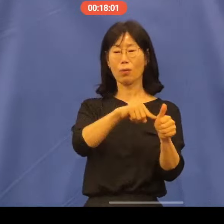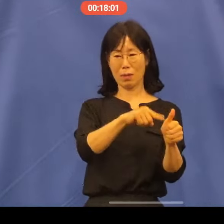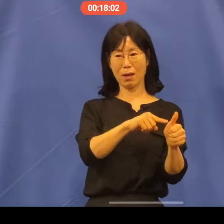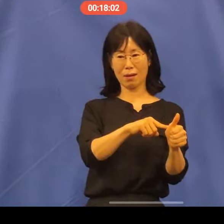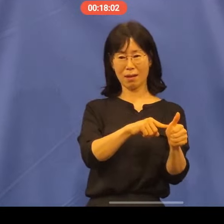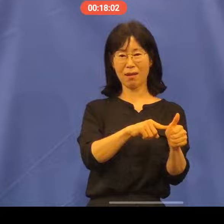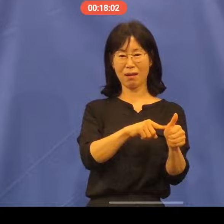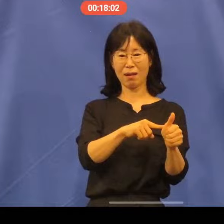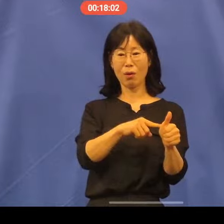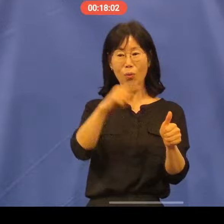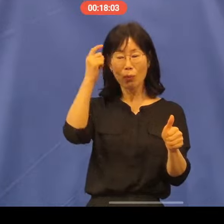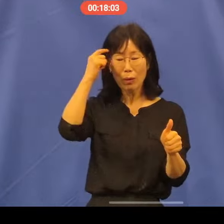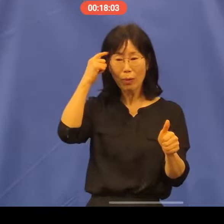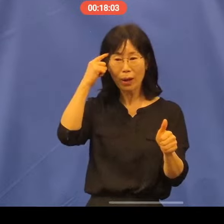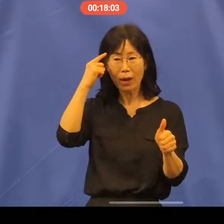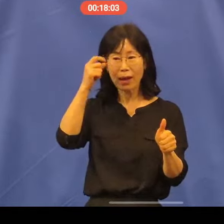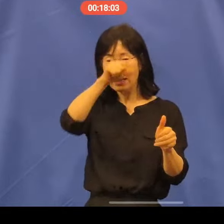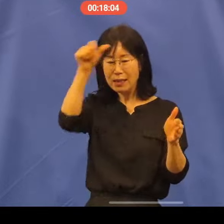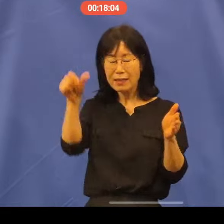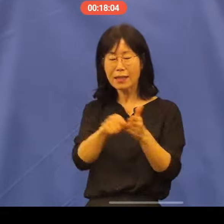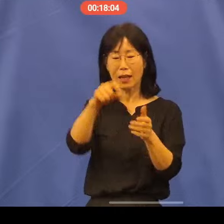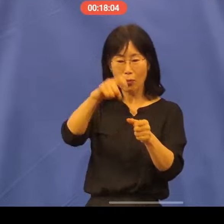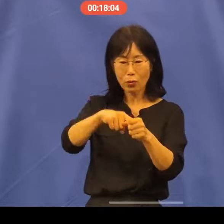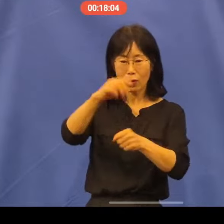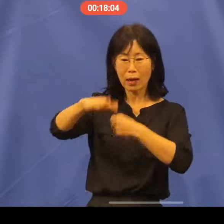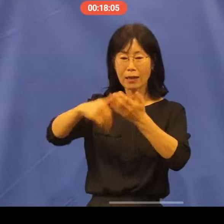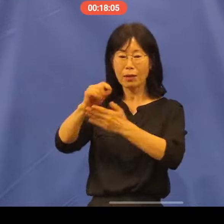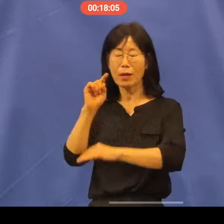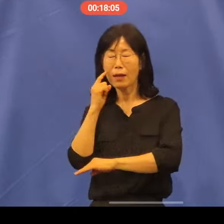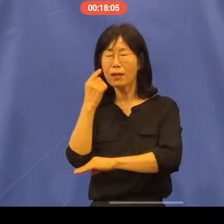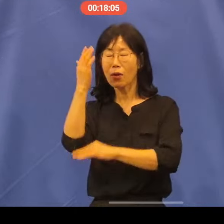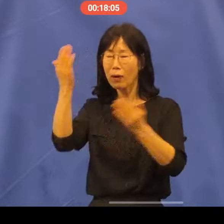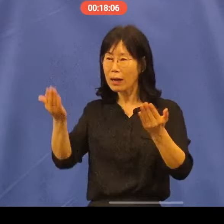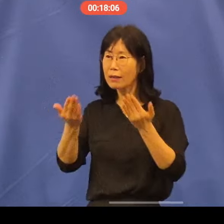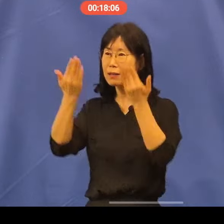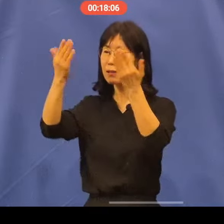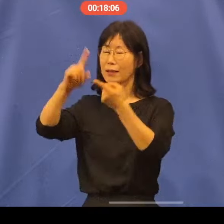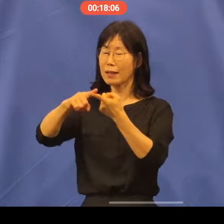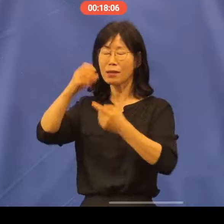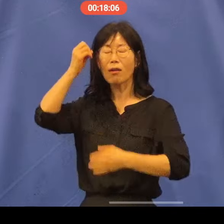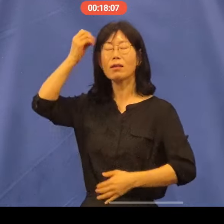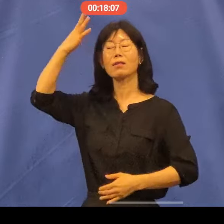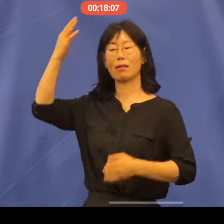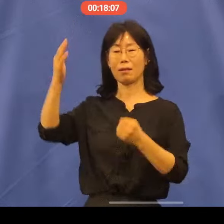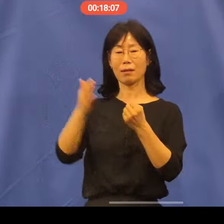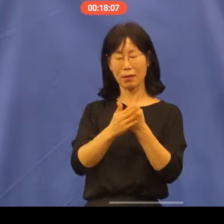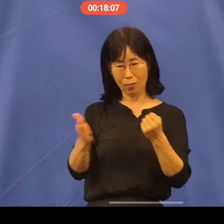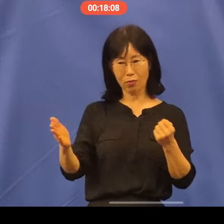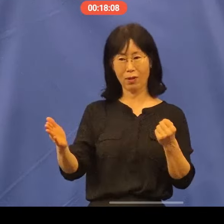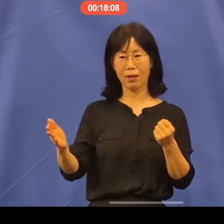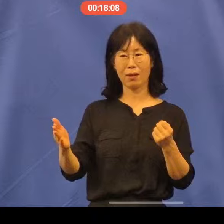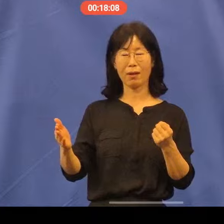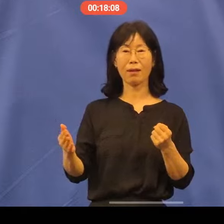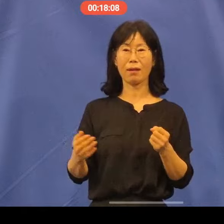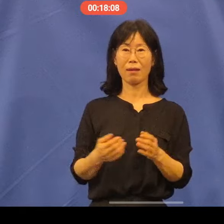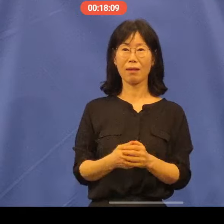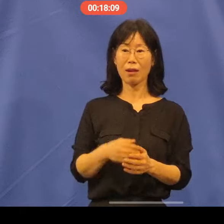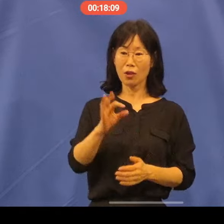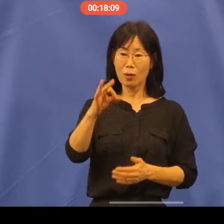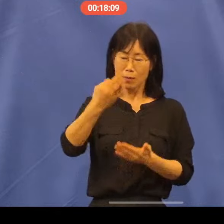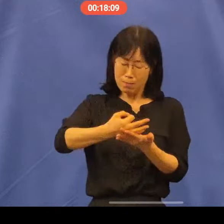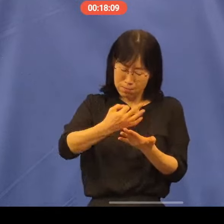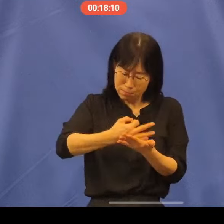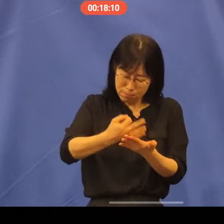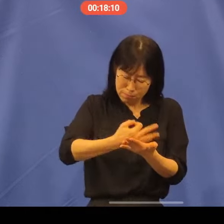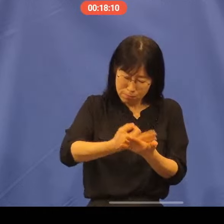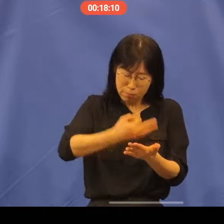놓쳐버리면요 비참해져요. 왜를 붙잡으면 그 다음에 어떻게 해야 될 건가 자동적으로 따라와요. 돈을 아무리 벌어도 왜